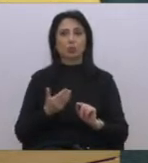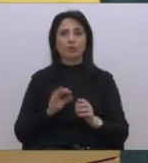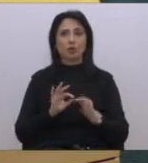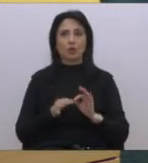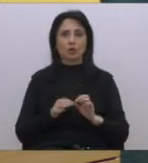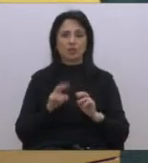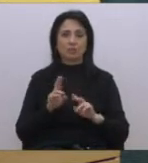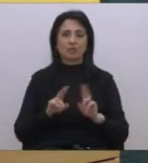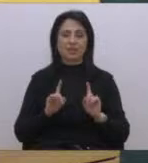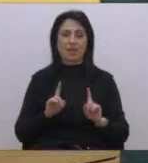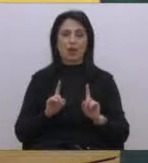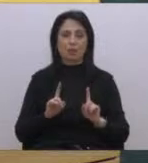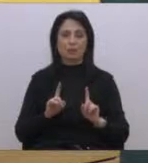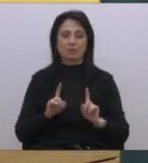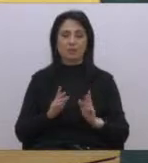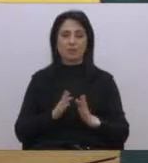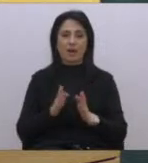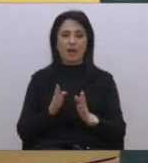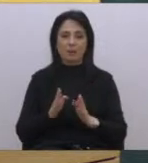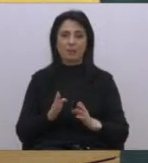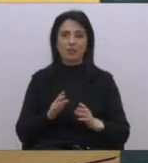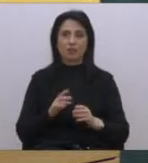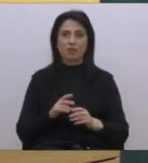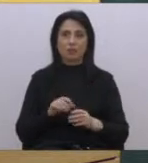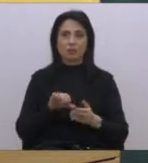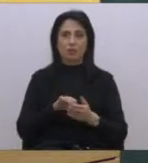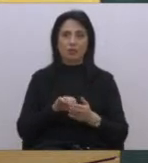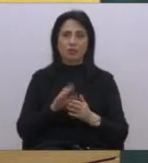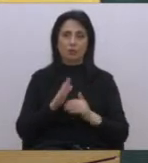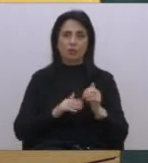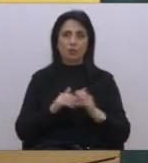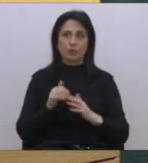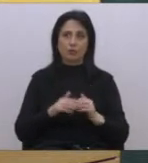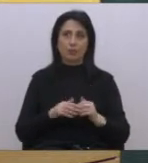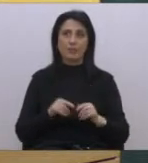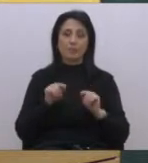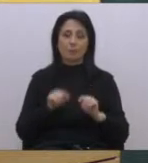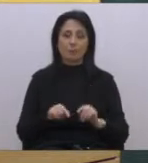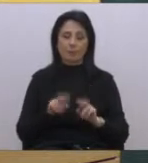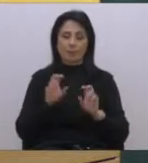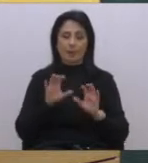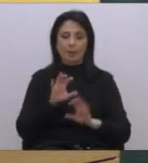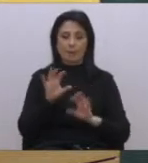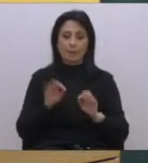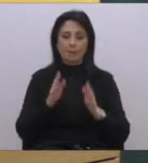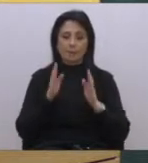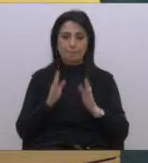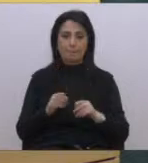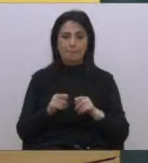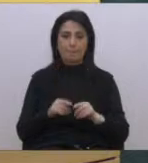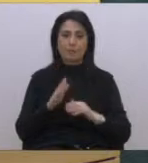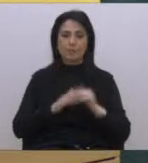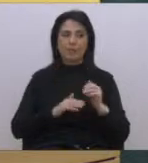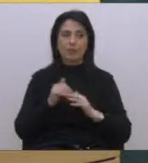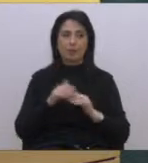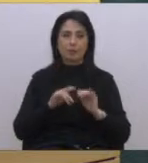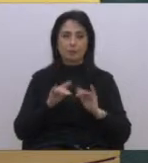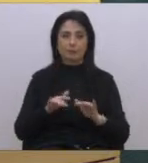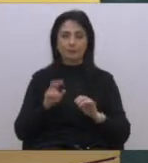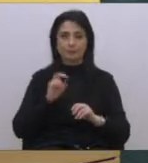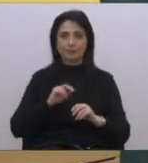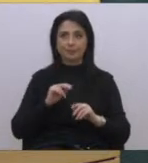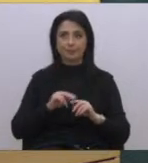კონკრეტული სპეციალობის ფარგლებში მოღვაწე პროფესიონალი. აქვე კანონ პროექტი განსაზღვრავს პროფესიული